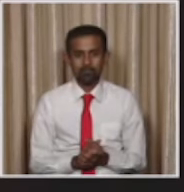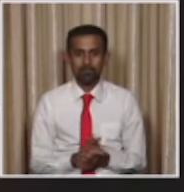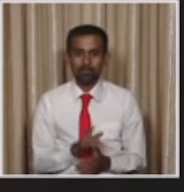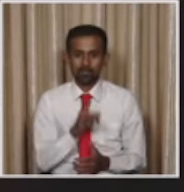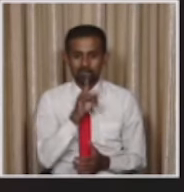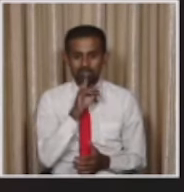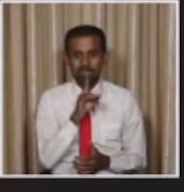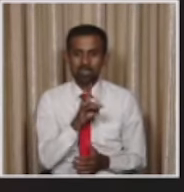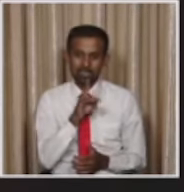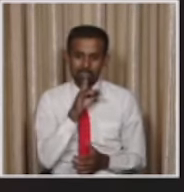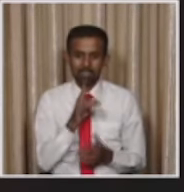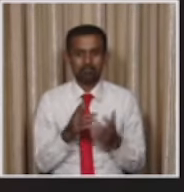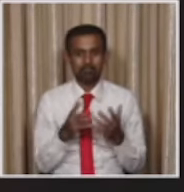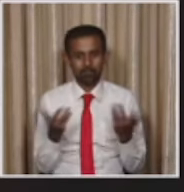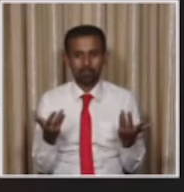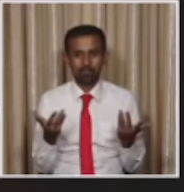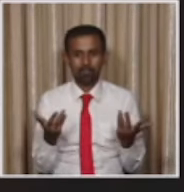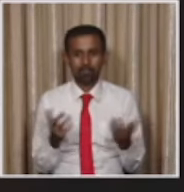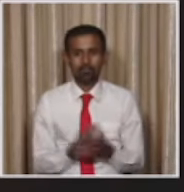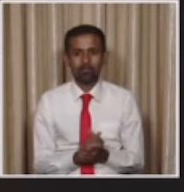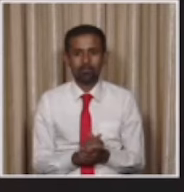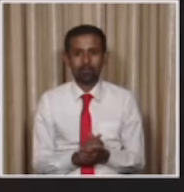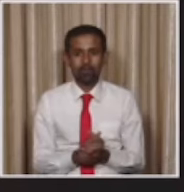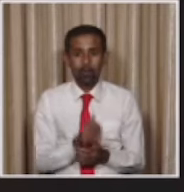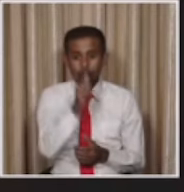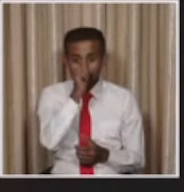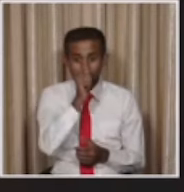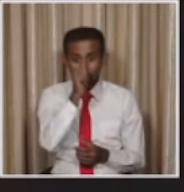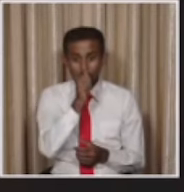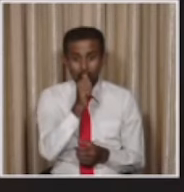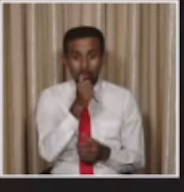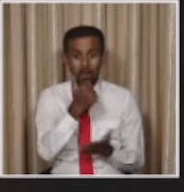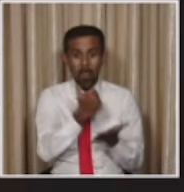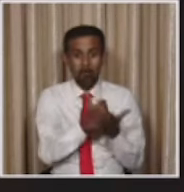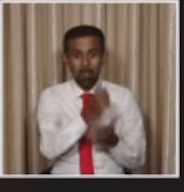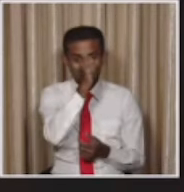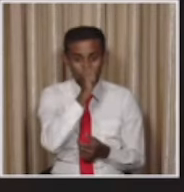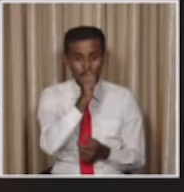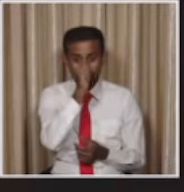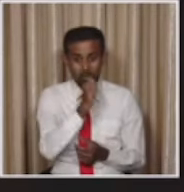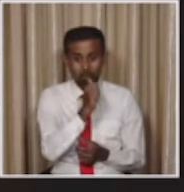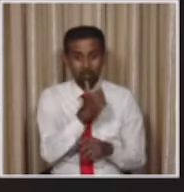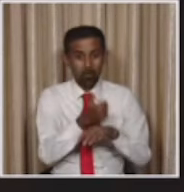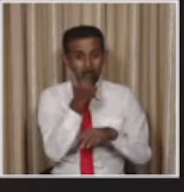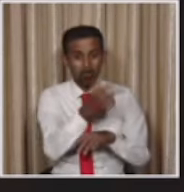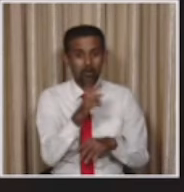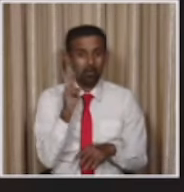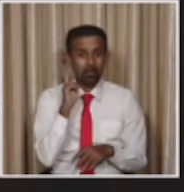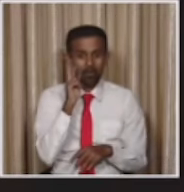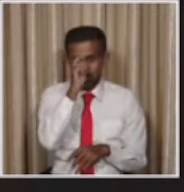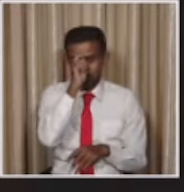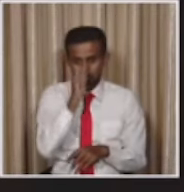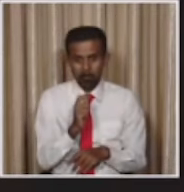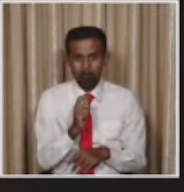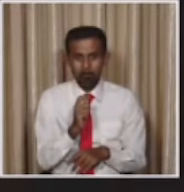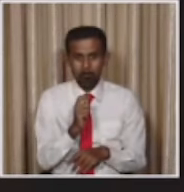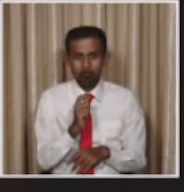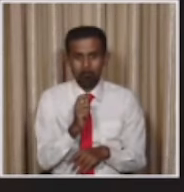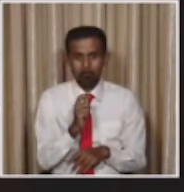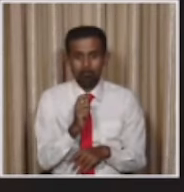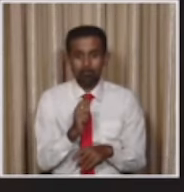ලැජ්ජාව විලි ලැජ්ජාව නැති වුණාට හොරා හොරා බැඳුම් කර හොරා කියලා ගරහපු රනිල් වික්‍රමසිංහ මහත්තයා